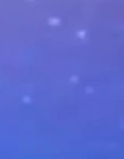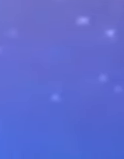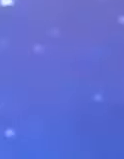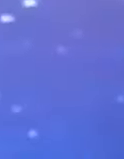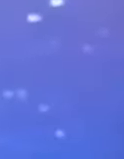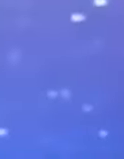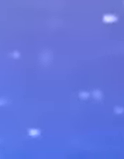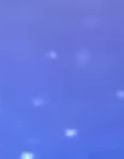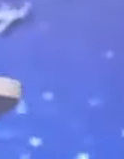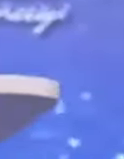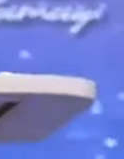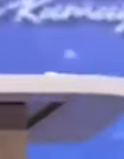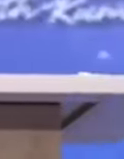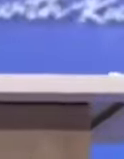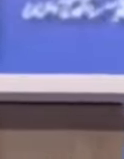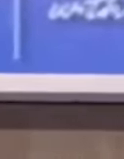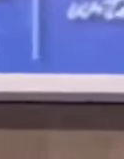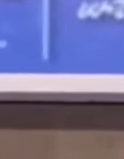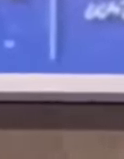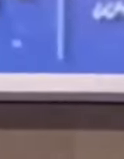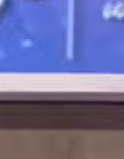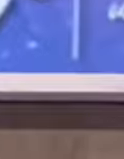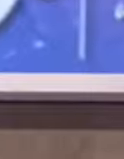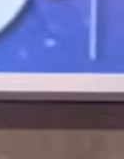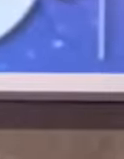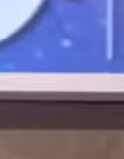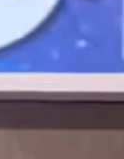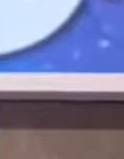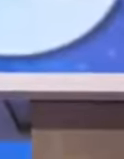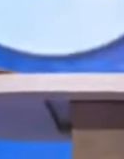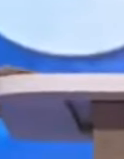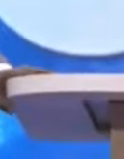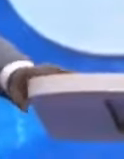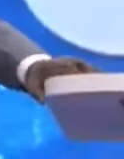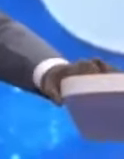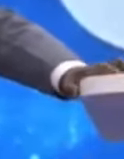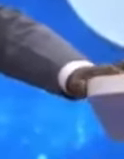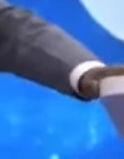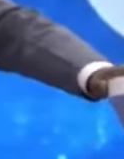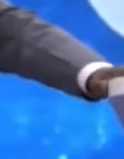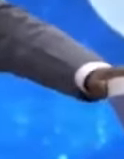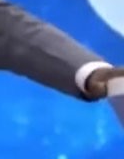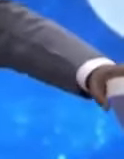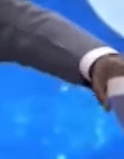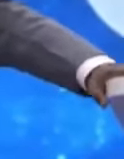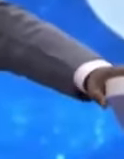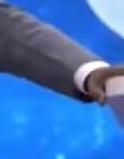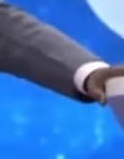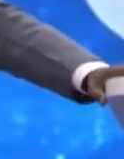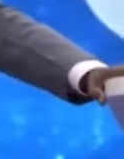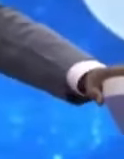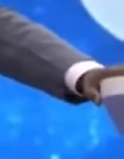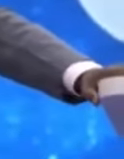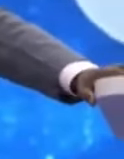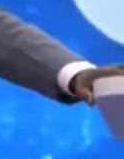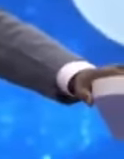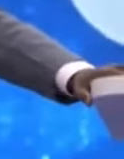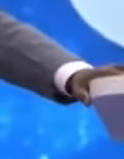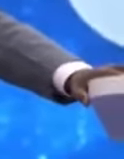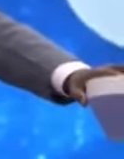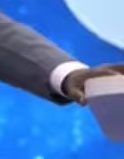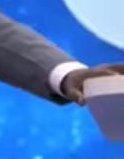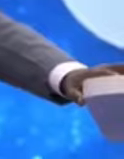d'Emmanuel dans ma vie et pour cela je me sépare du mal je me